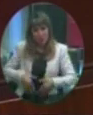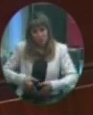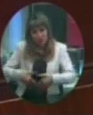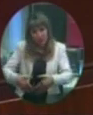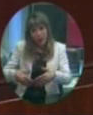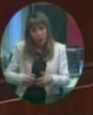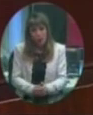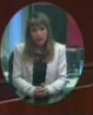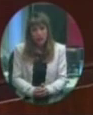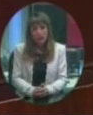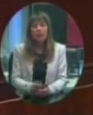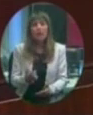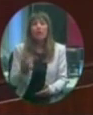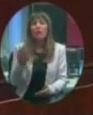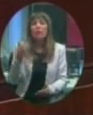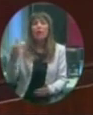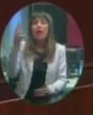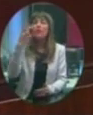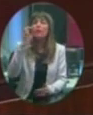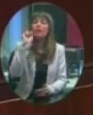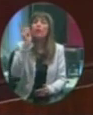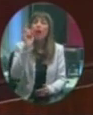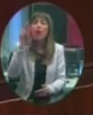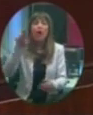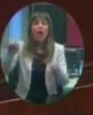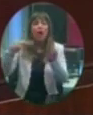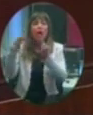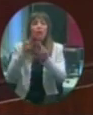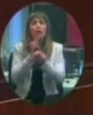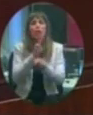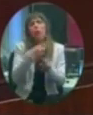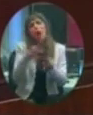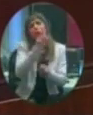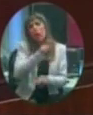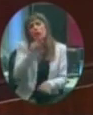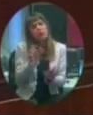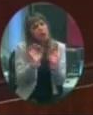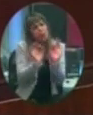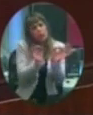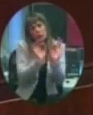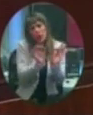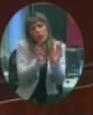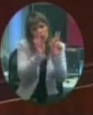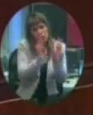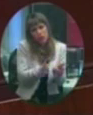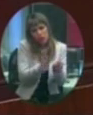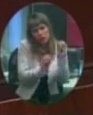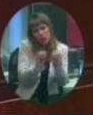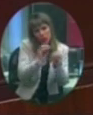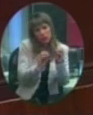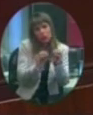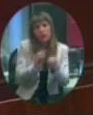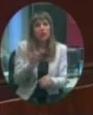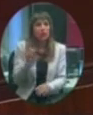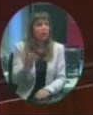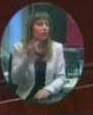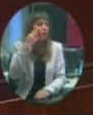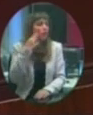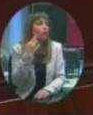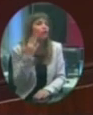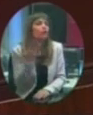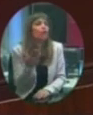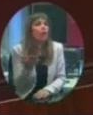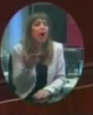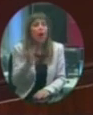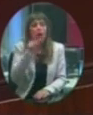שנים, שמורה רק לאוכלוסייה מסוימת, היא תעודת עניות היסטורית לקברניטי המדינה